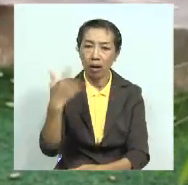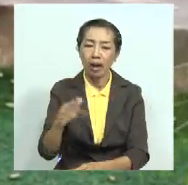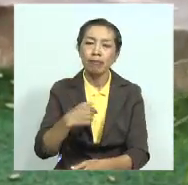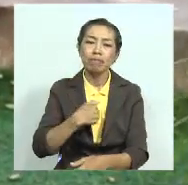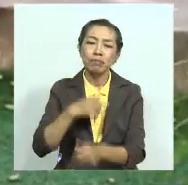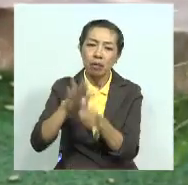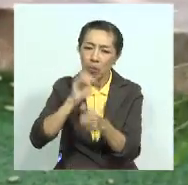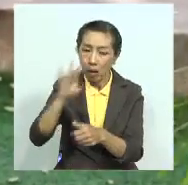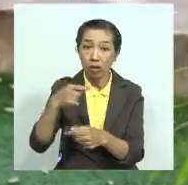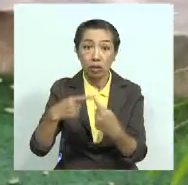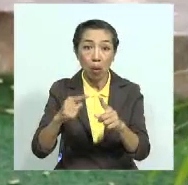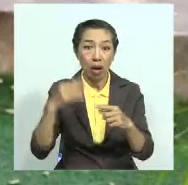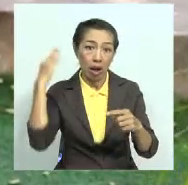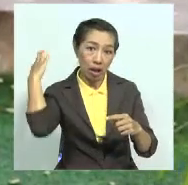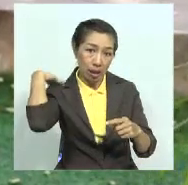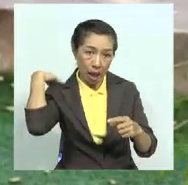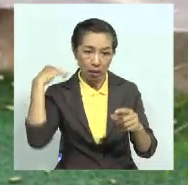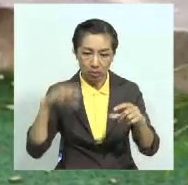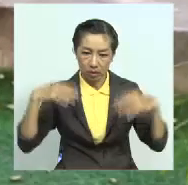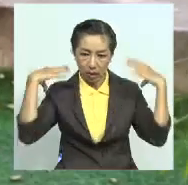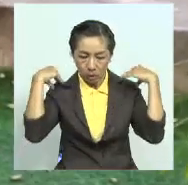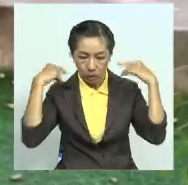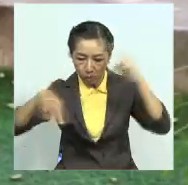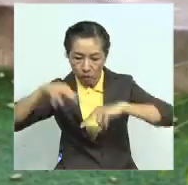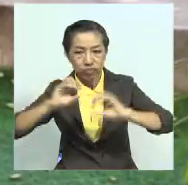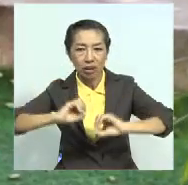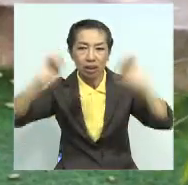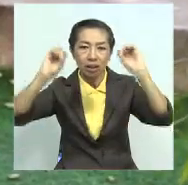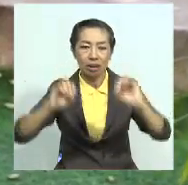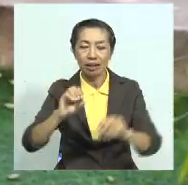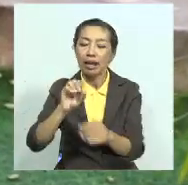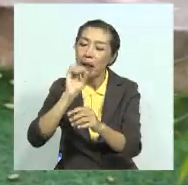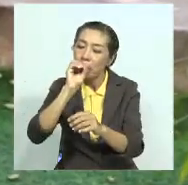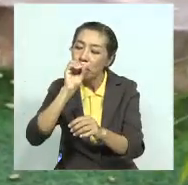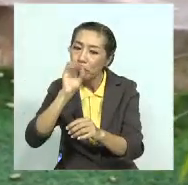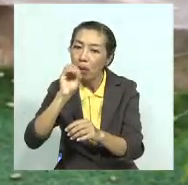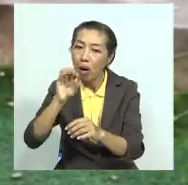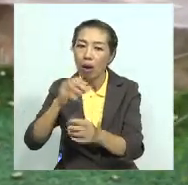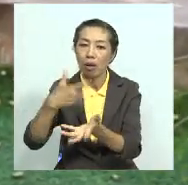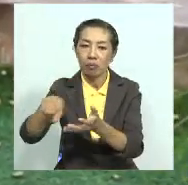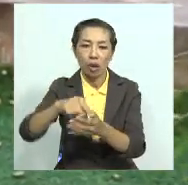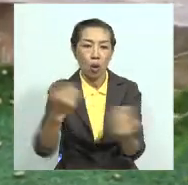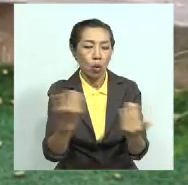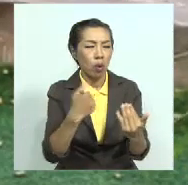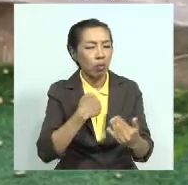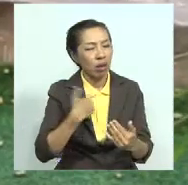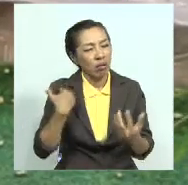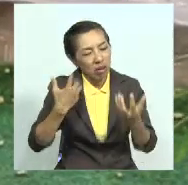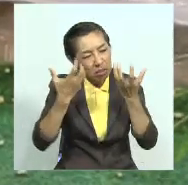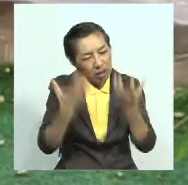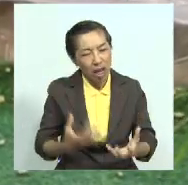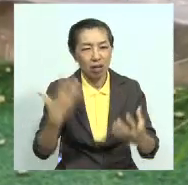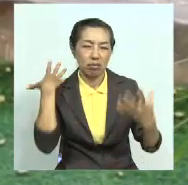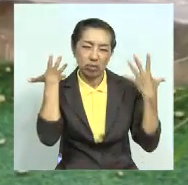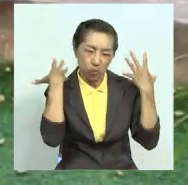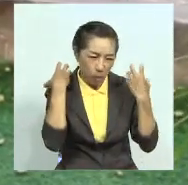อบลูกอย่างนี้ไม่เคยมาจับดูหลังลูกไม่เคยมาอะไรให้ลูกแบบนี้ค่ะคือมันหนักมันปวดเขาก็จะบ่นแบบนี้ค่ะ